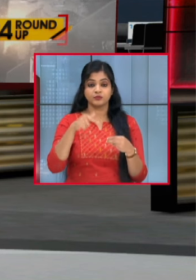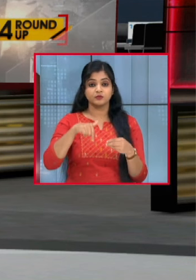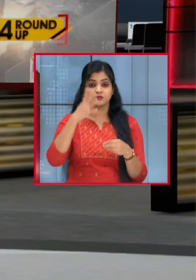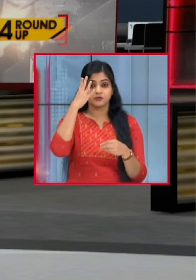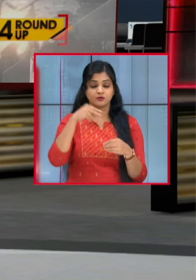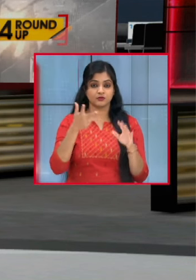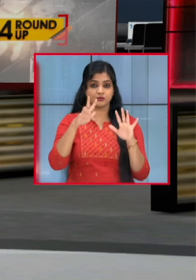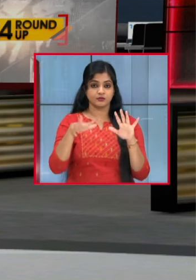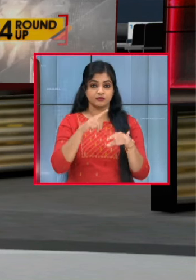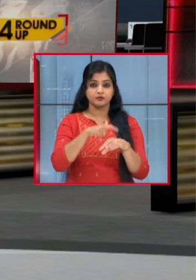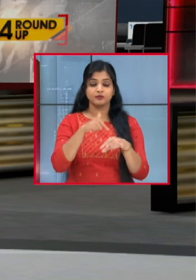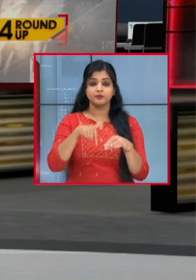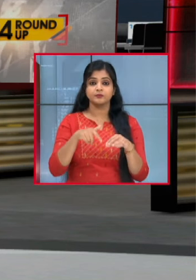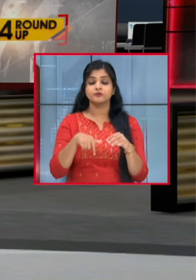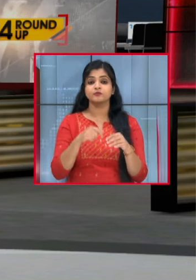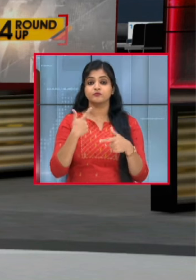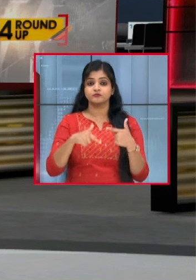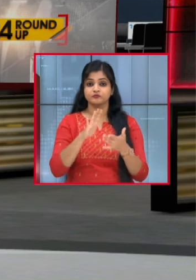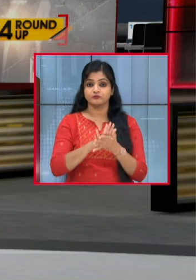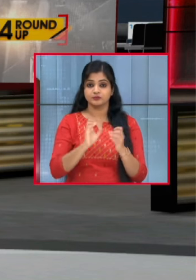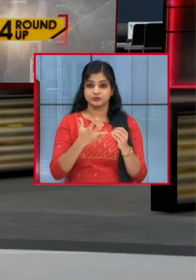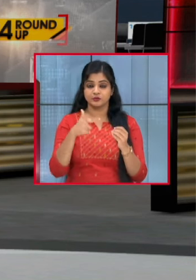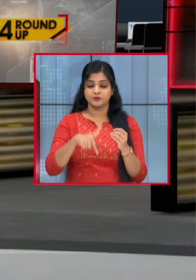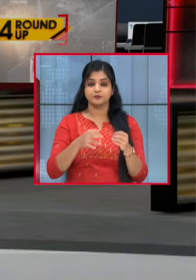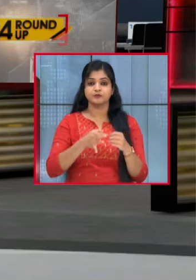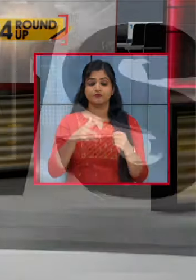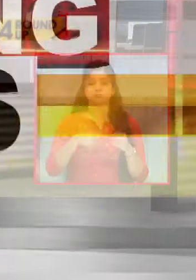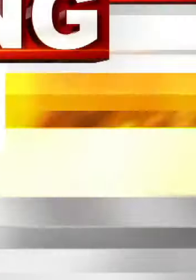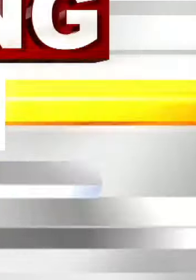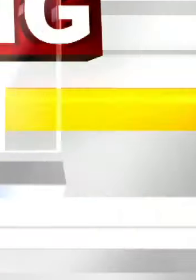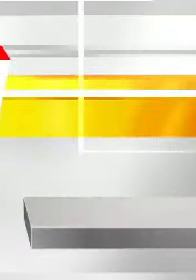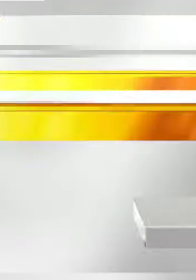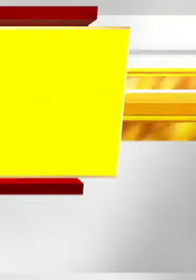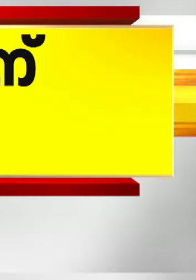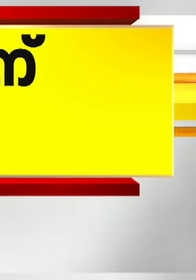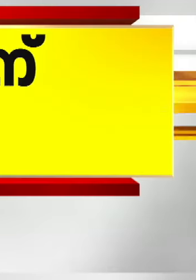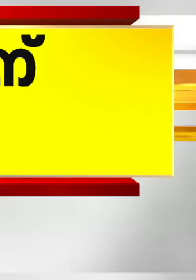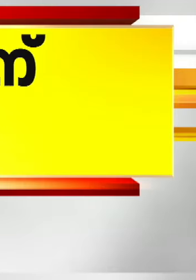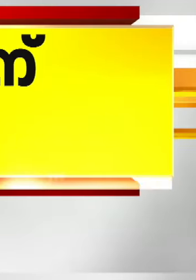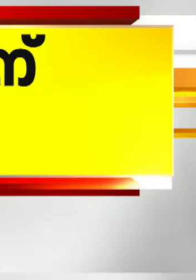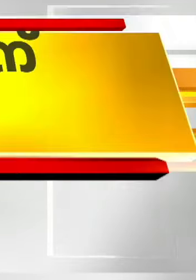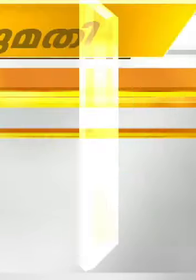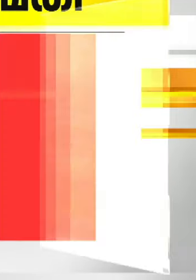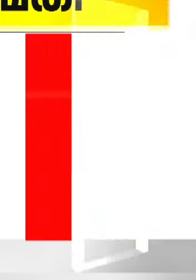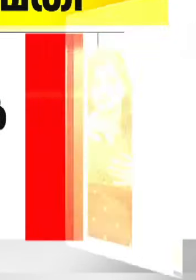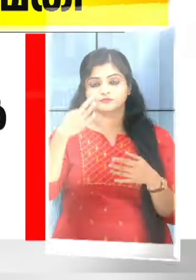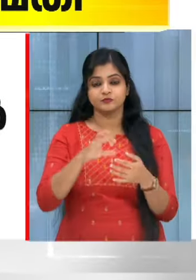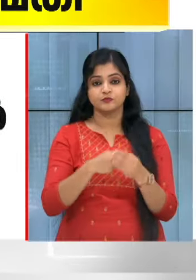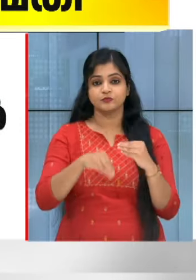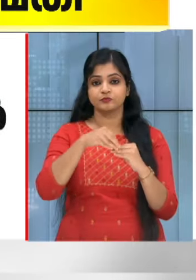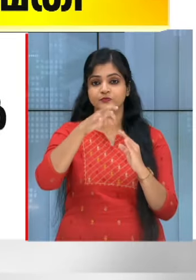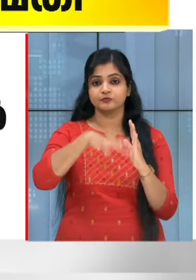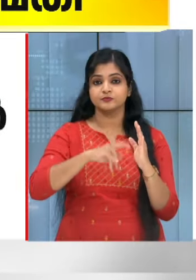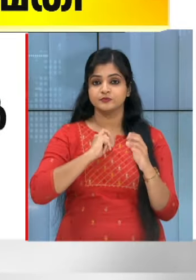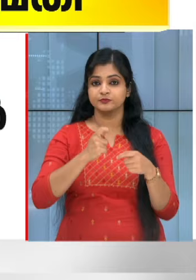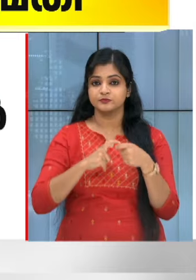നടക്കുന്ന പറപ്പുറപ്പാടിന്റെ ഭാഗമായുള്ള വെടിക്കെട്ടിനാണ് അനുമതി ലഭിച്ചത്. കളക്ടറുടെ സാന്നിധ്യത്തിൽ നടത്തിയ ചർച്ചയിലാണ് തീരുമാനം. സുർജിത്ത് അയ്യപ്പത്ത് ചേരുന്നു